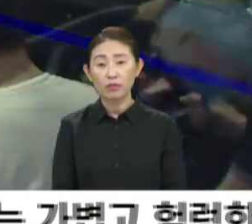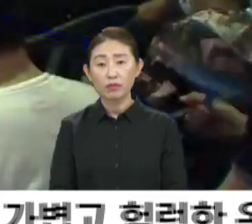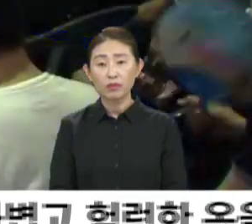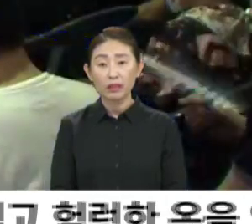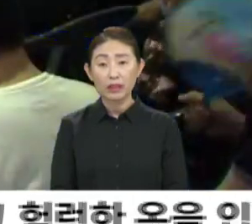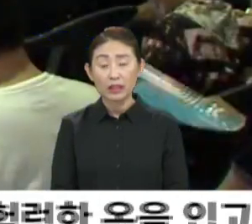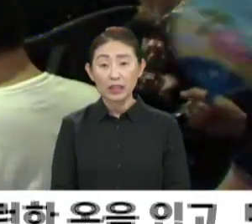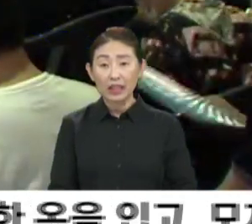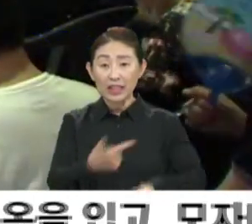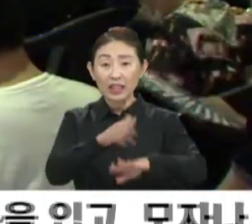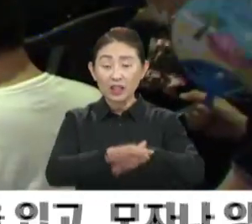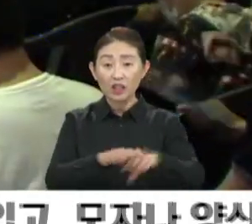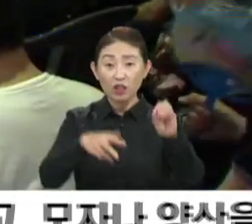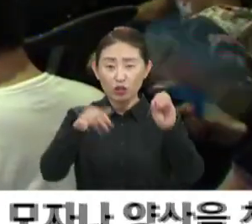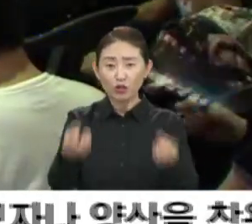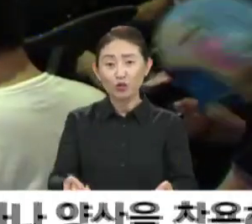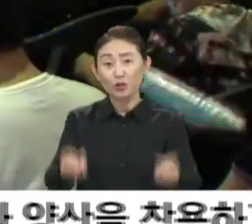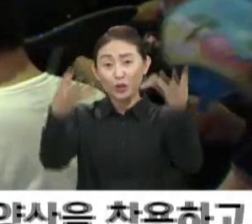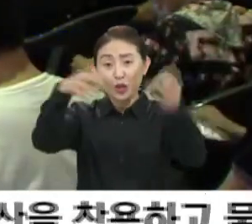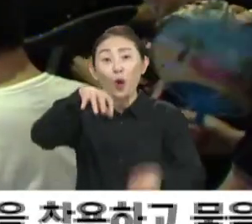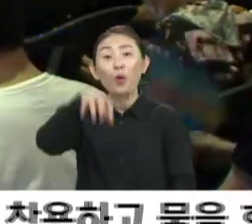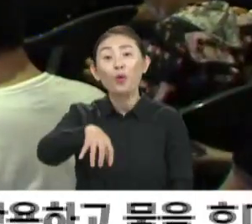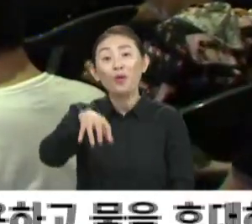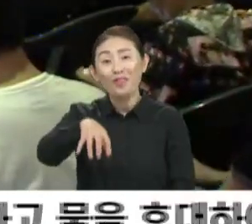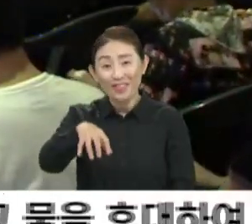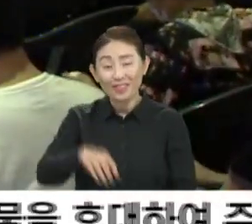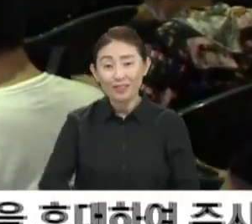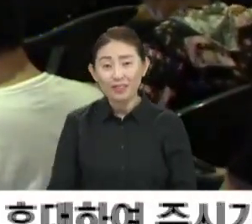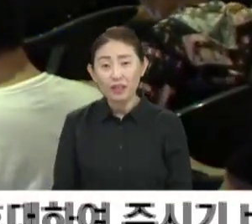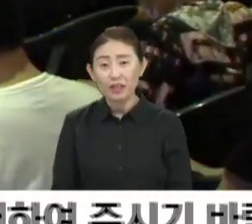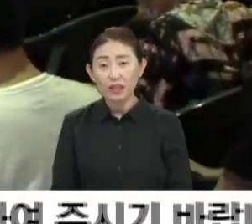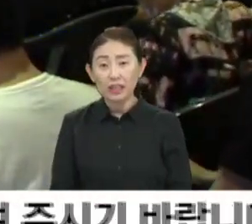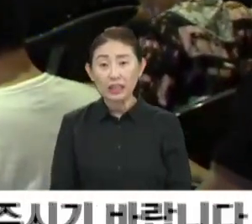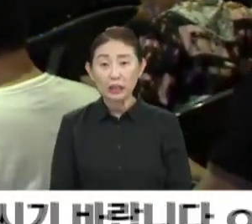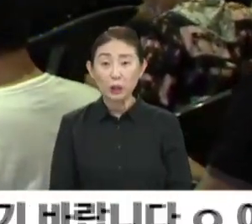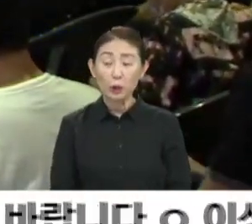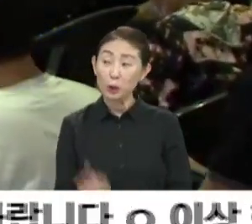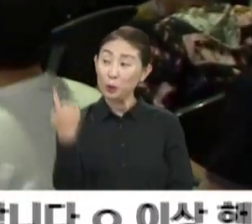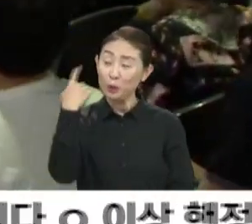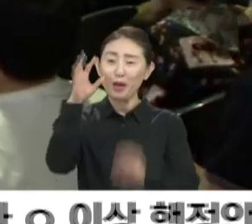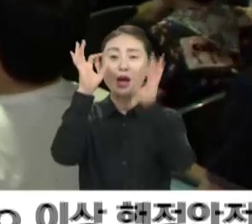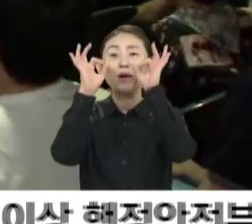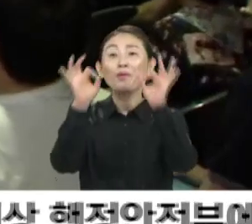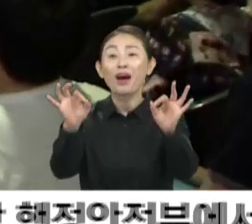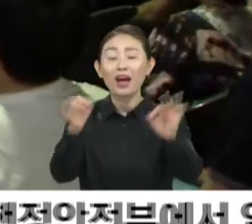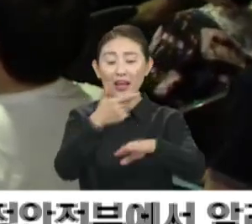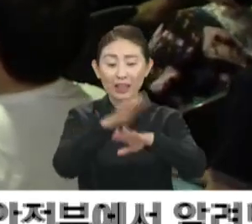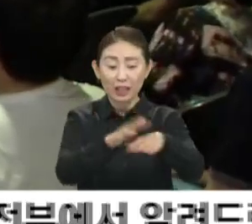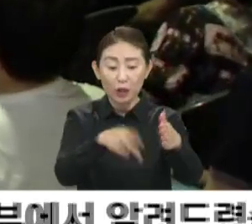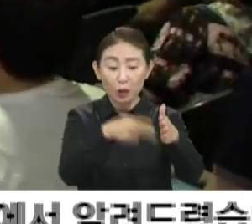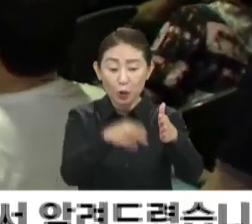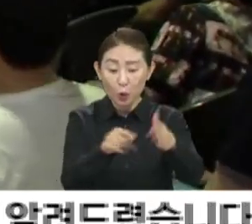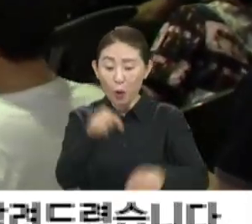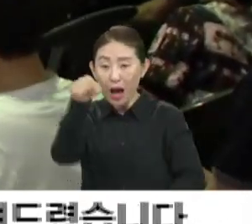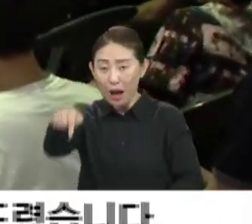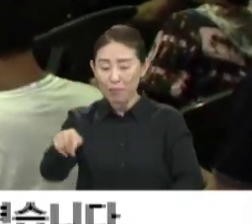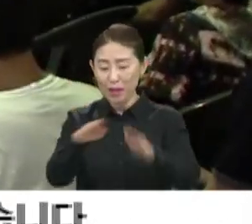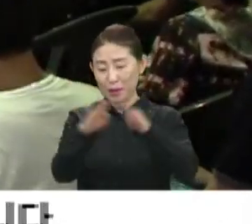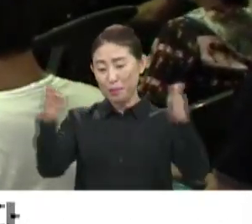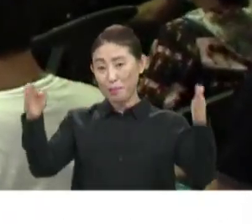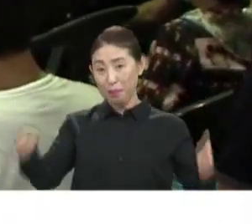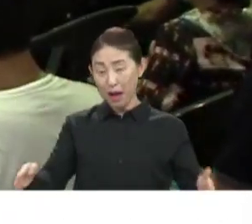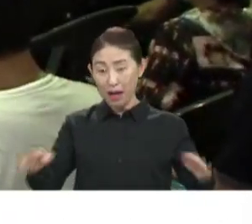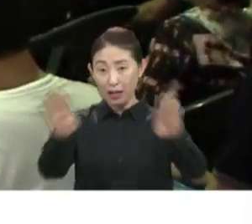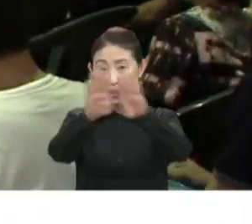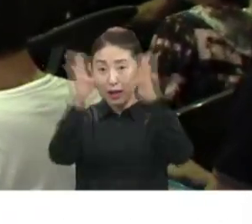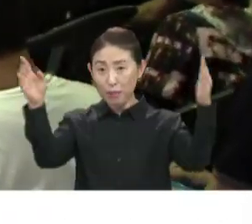예, 저는 대전 영시축제가 열리고 있는 중앙로일원에 나와 있습니다. 현재 뒤에 보시는 것처럼 대전역 특설 무대에는 개막 행사가 진행